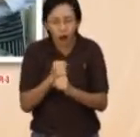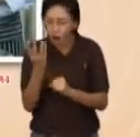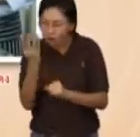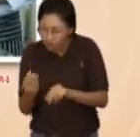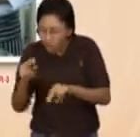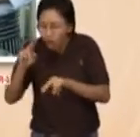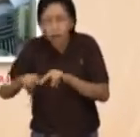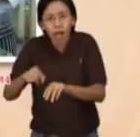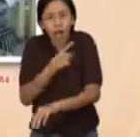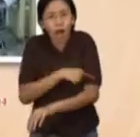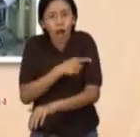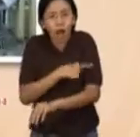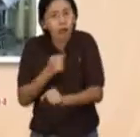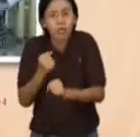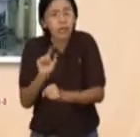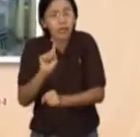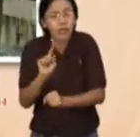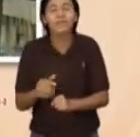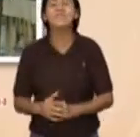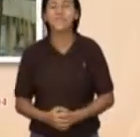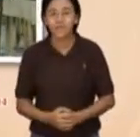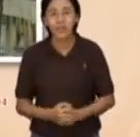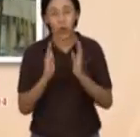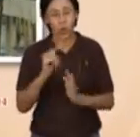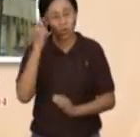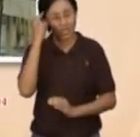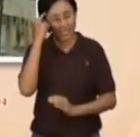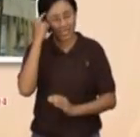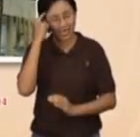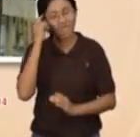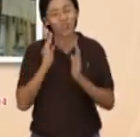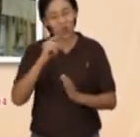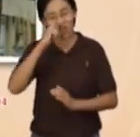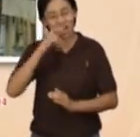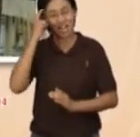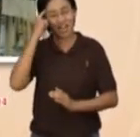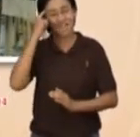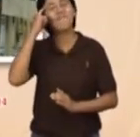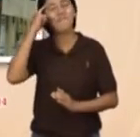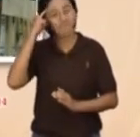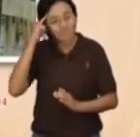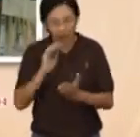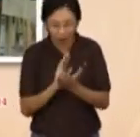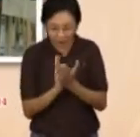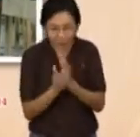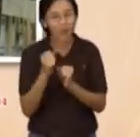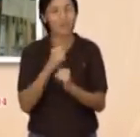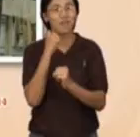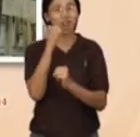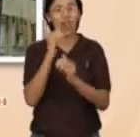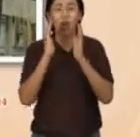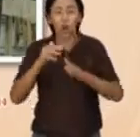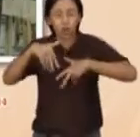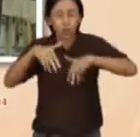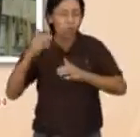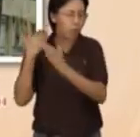ครับ อ๋อใช่ นะครับเนี่ยแหละครับคนไทยเราถือว่าถึงได้นั่นนะครับคนปู่ย่าตายายบรรพบุรุษเ